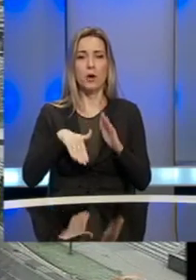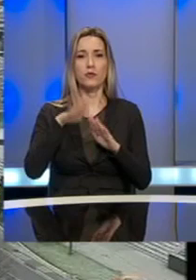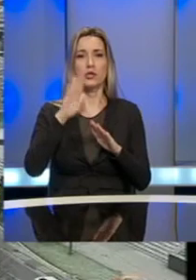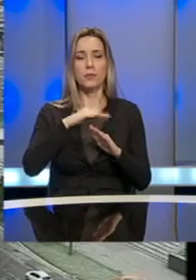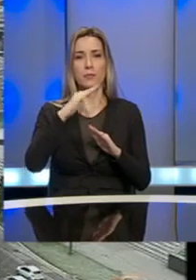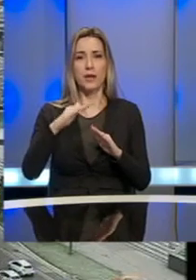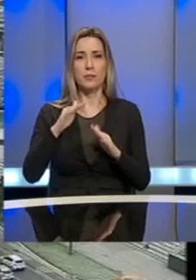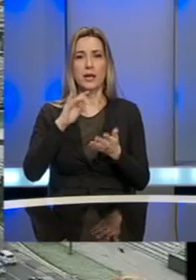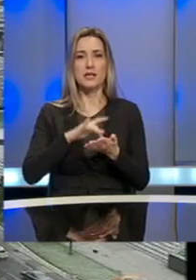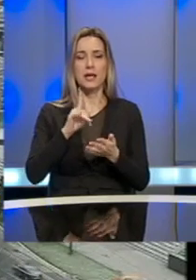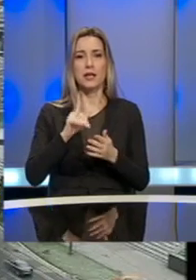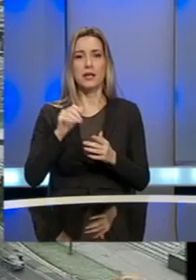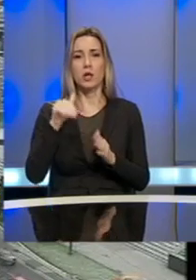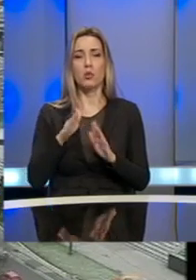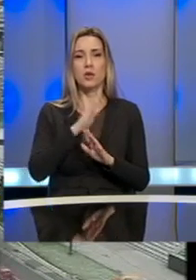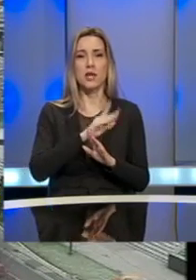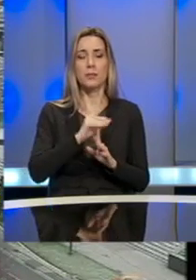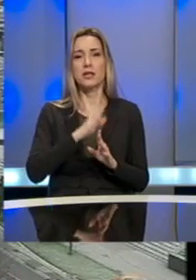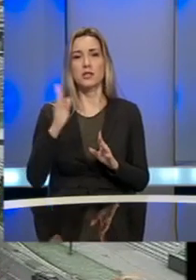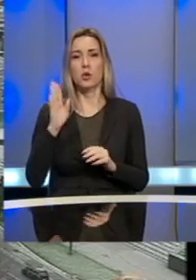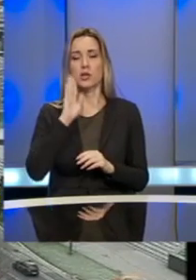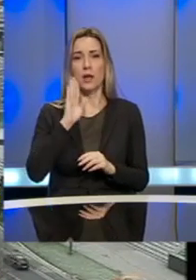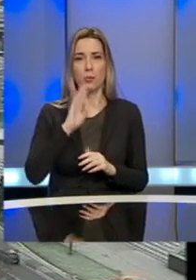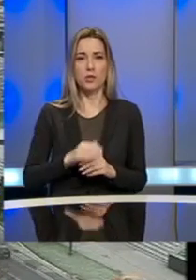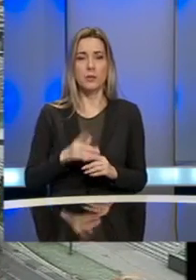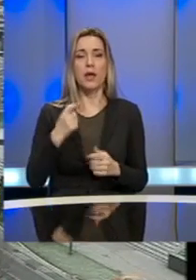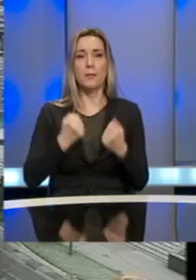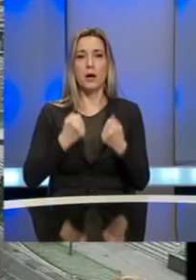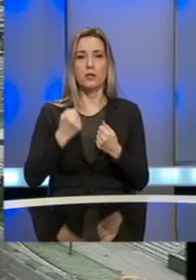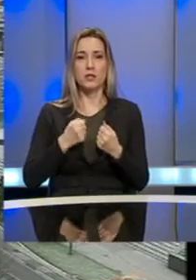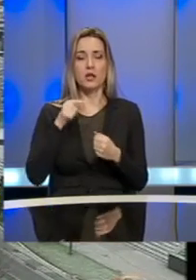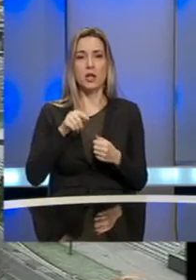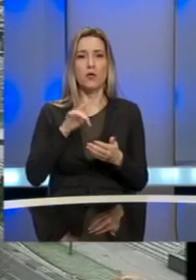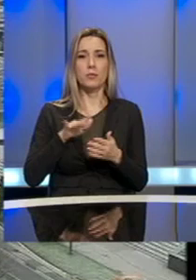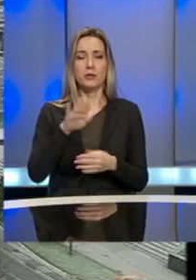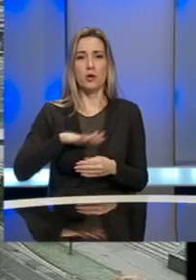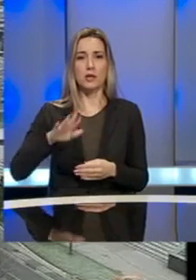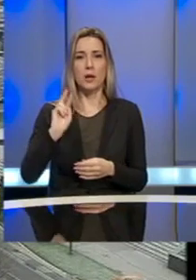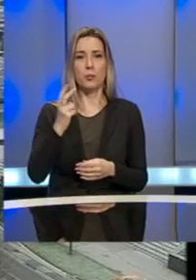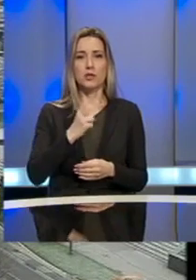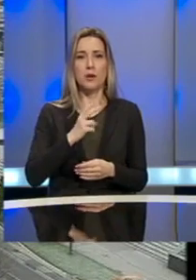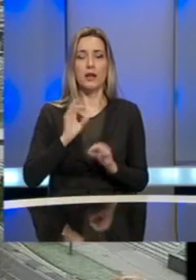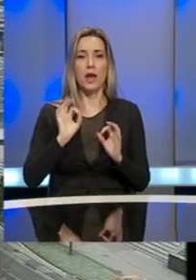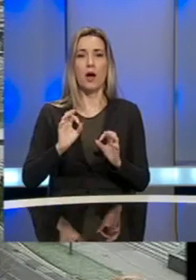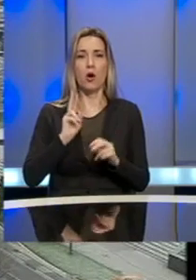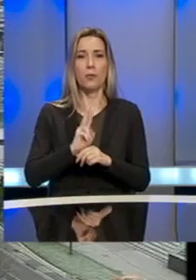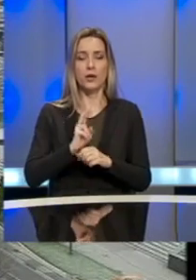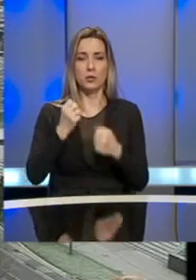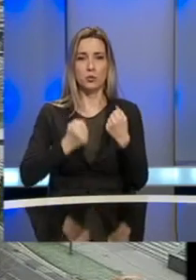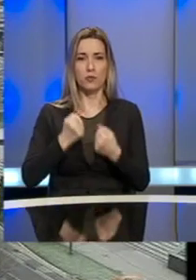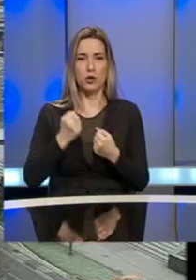predjelima centralne, jugozapadne i istočne Bosne. Pa vozače na ovim dionicama pozivamo na maksimalno opreznu